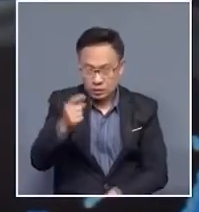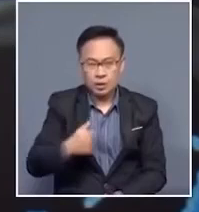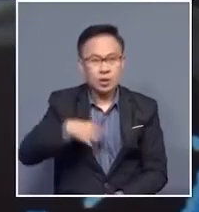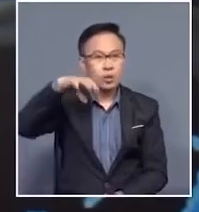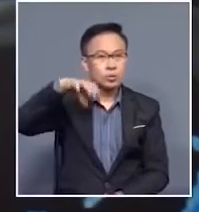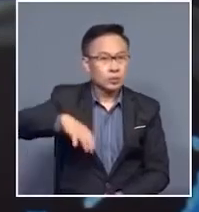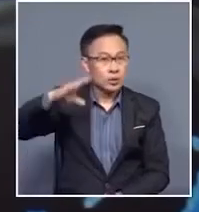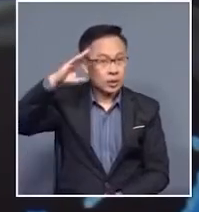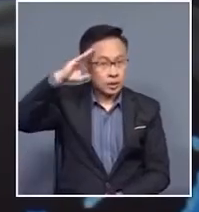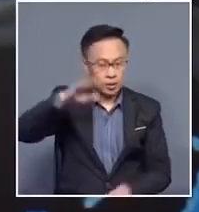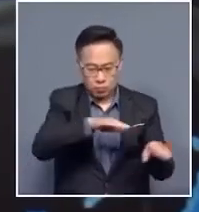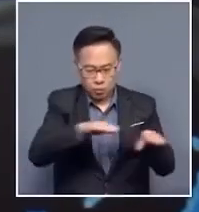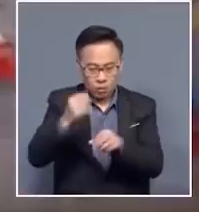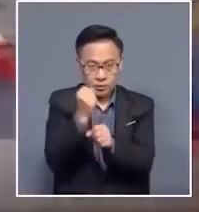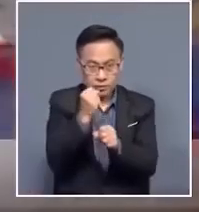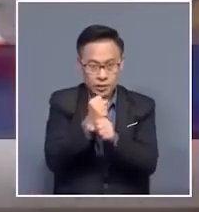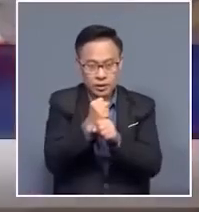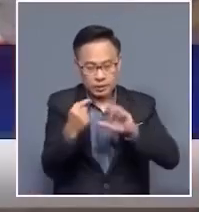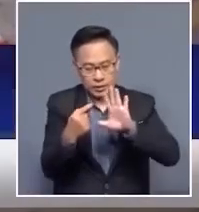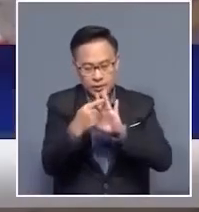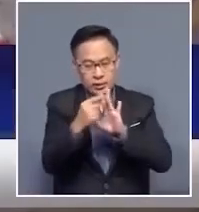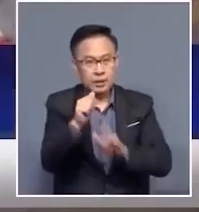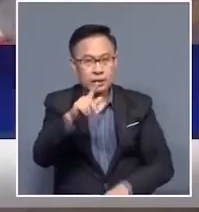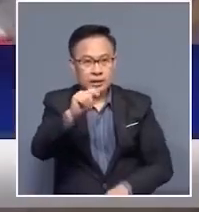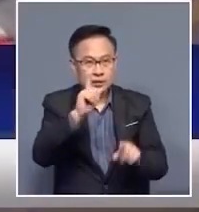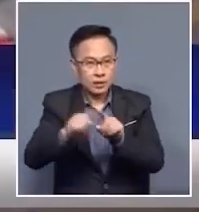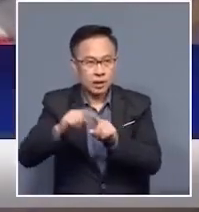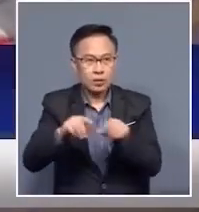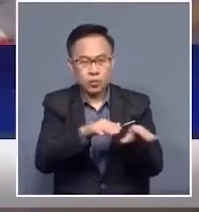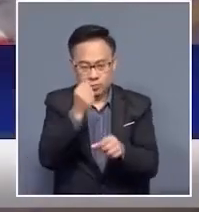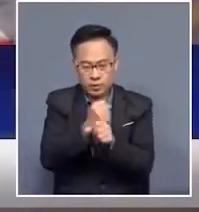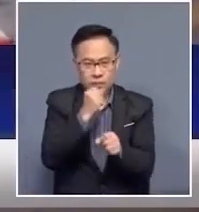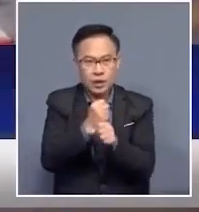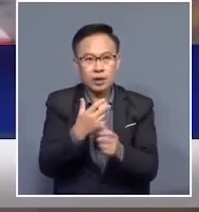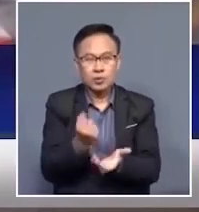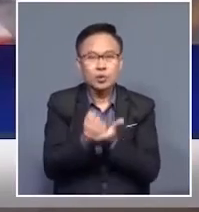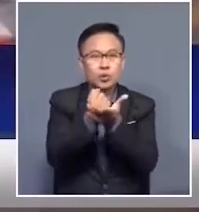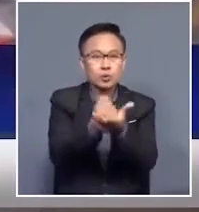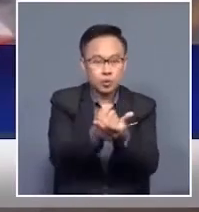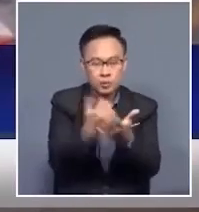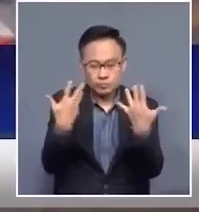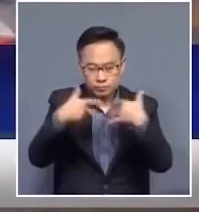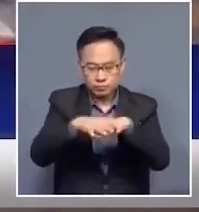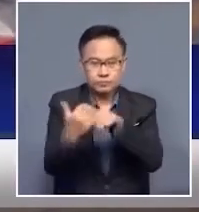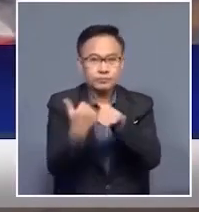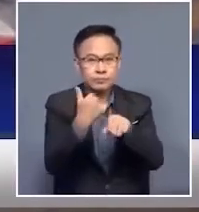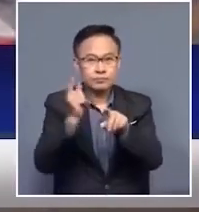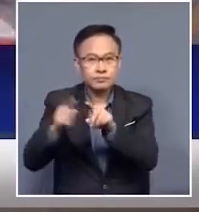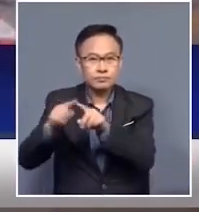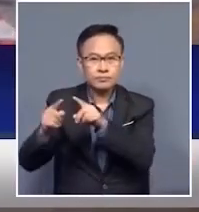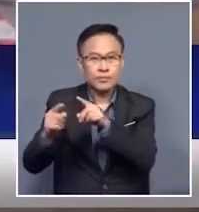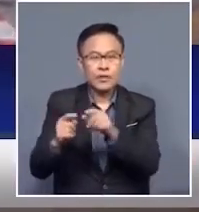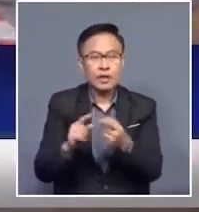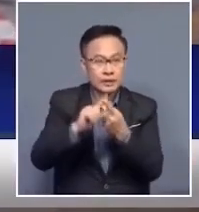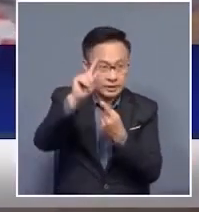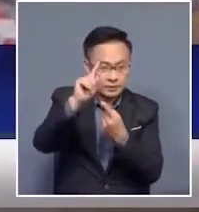ที่เตรียมพร้อมอยู่ที่รับผิดชอบพื้นที่เนี่ยก็จะเข้าไปประจำพื้นที่นะเพื่อทางหน่วยต่างผู้อำนวยการงานหน่วยความตรวจต่างๆตั้งแต่เ